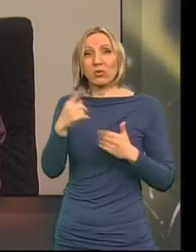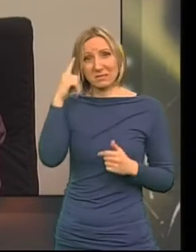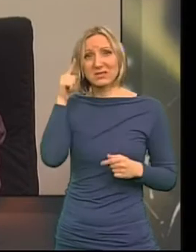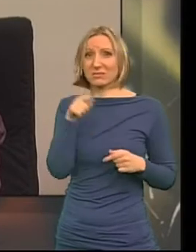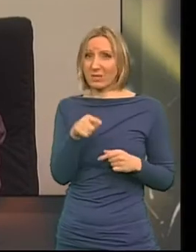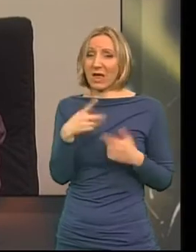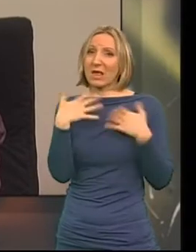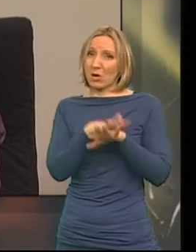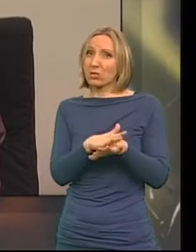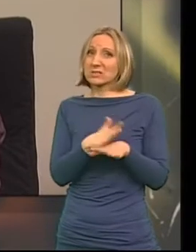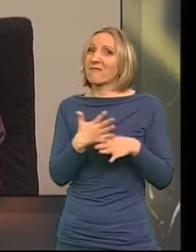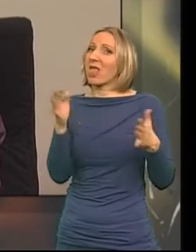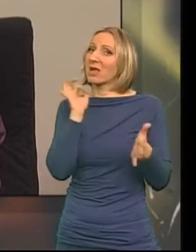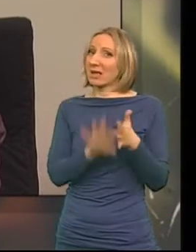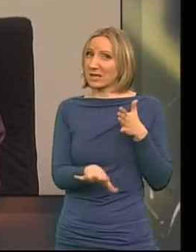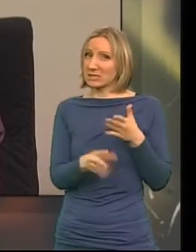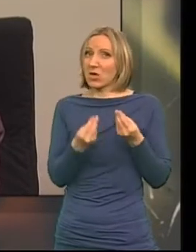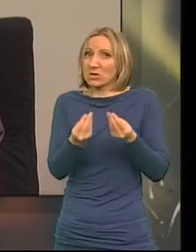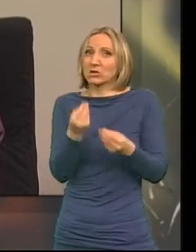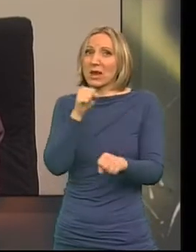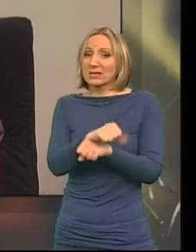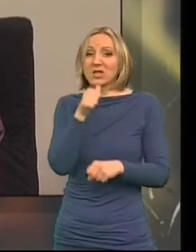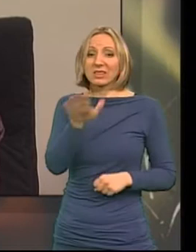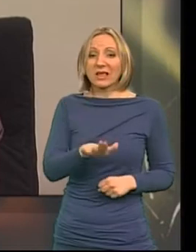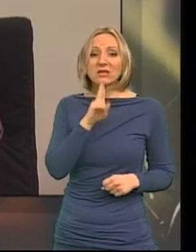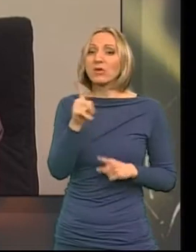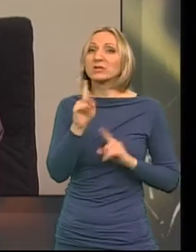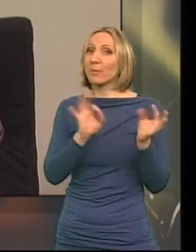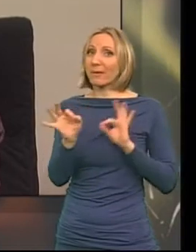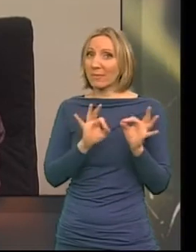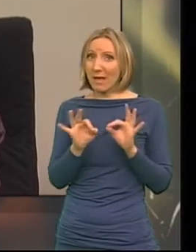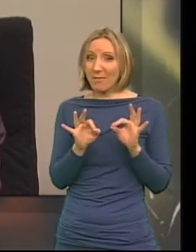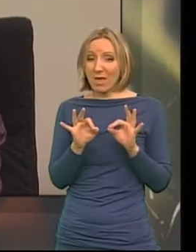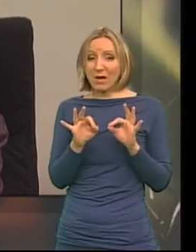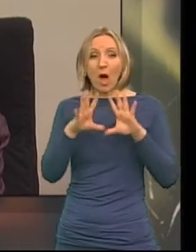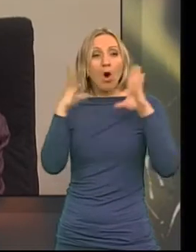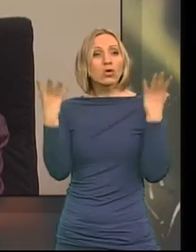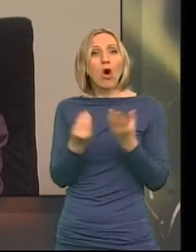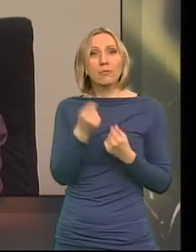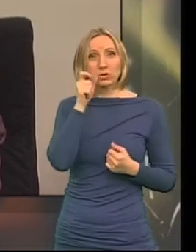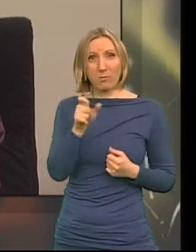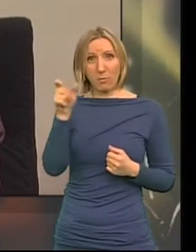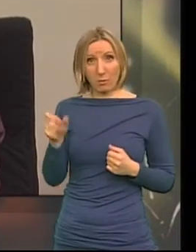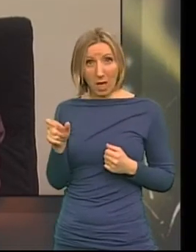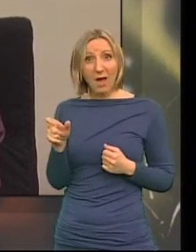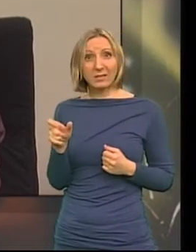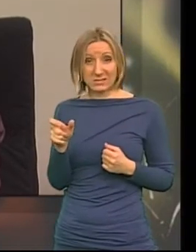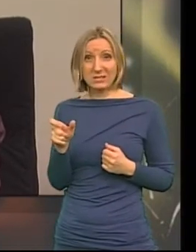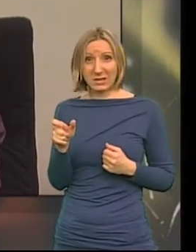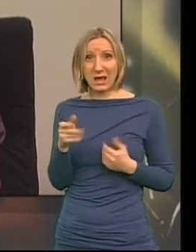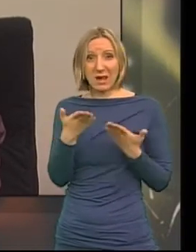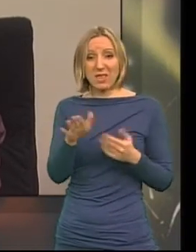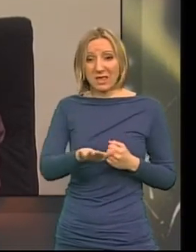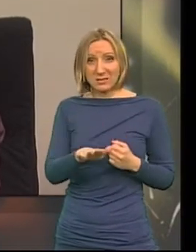ona jedan veliki rizik izloženosti nasilja i dece koja nisu pripremljena od strane opšte populacije, samog deteta sa smetnjama, i